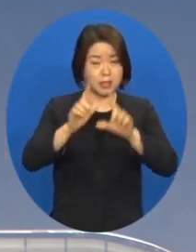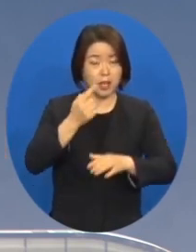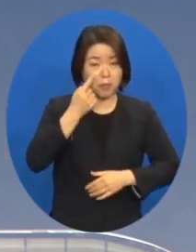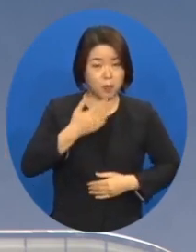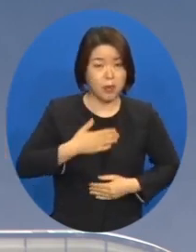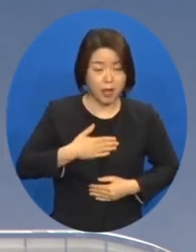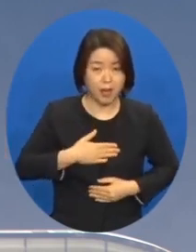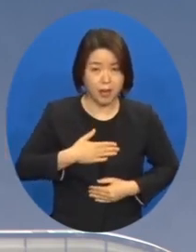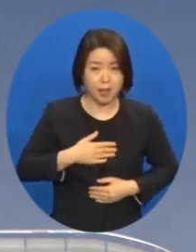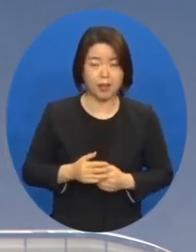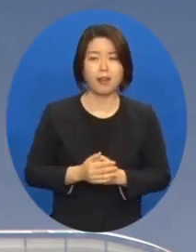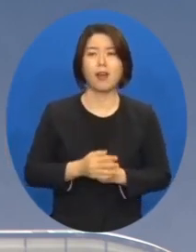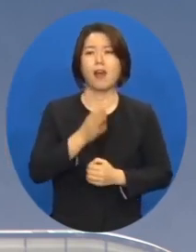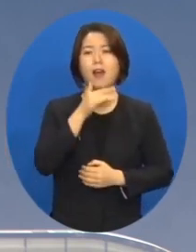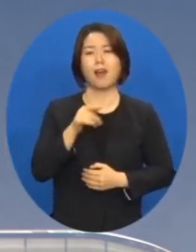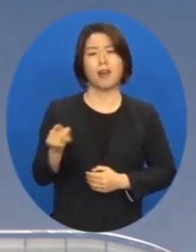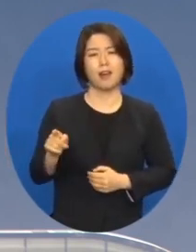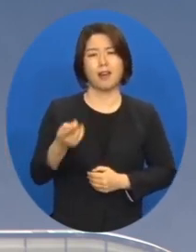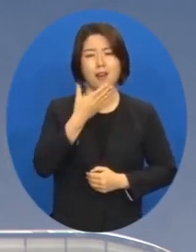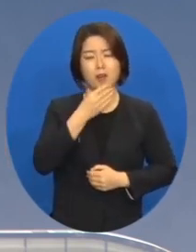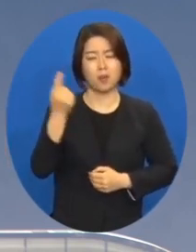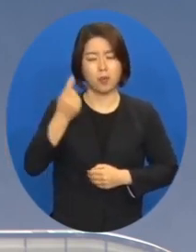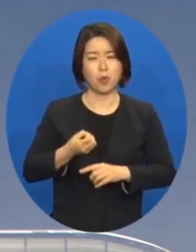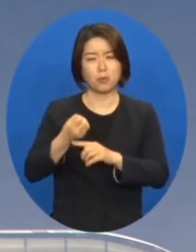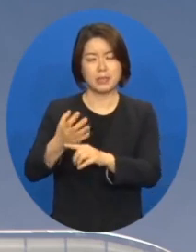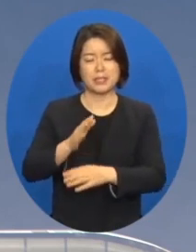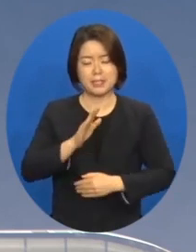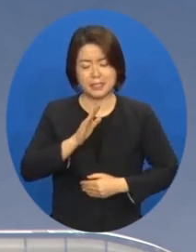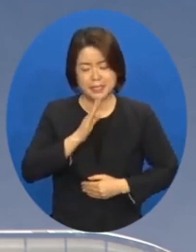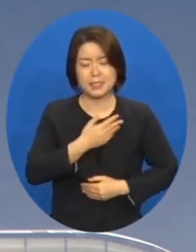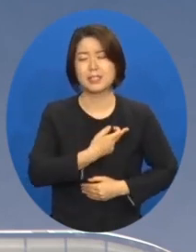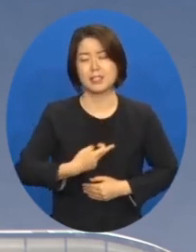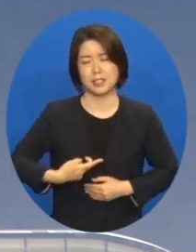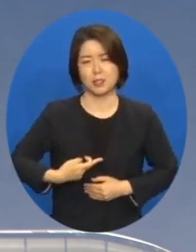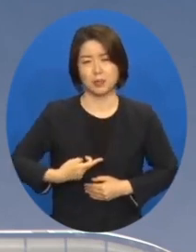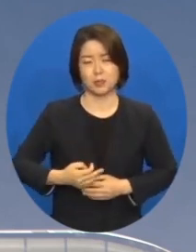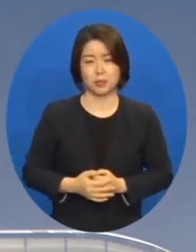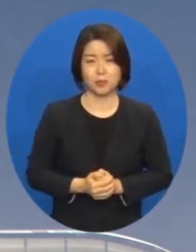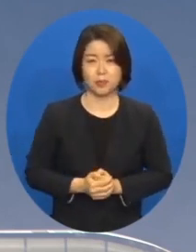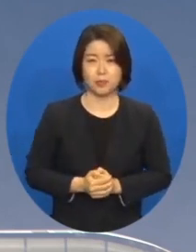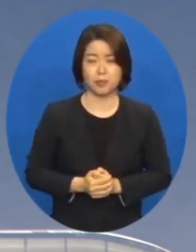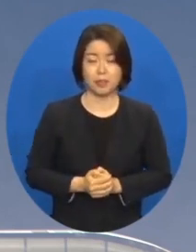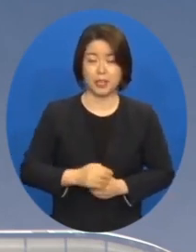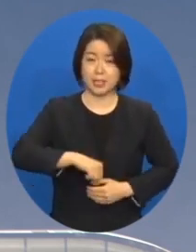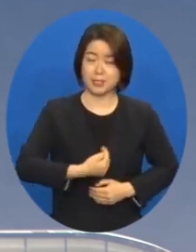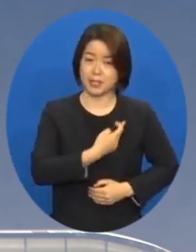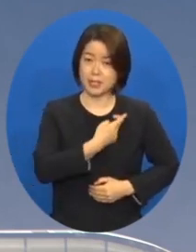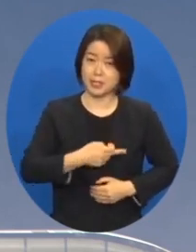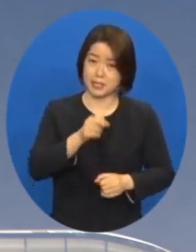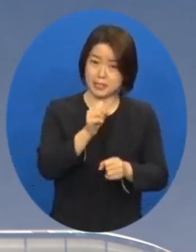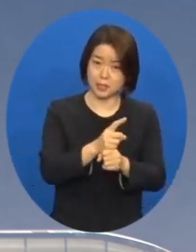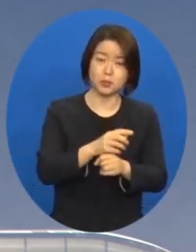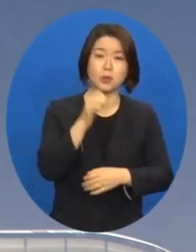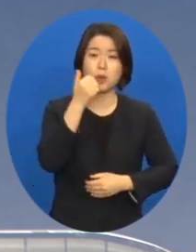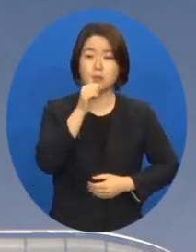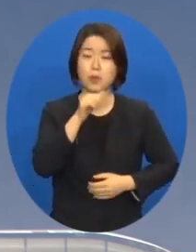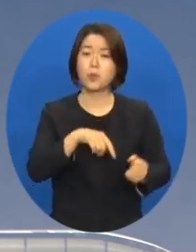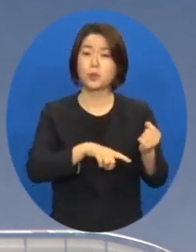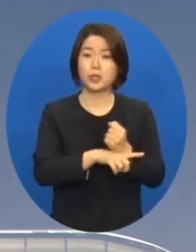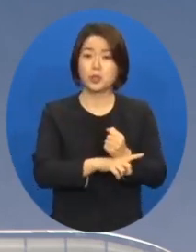진짜 복음을 전하는 사도구나. 두 번째, 사도 바울이 자기의 사도성을 변호하는